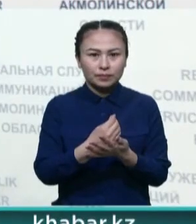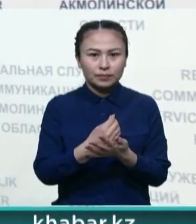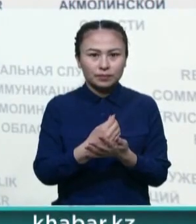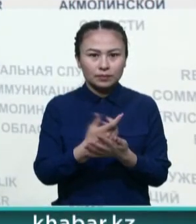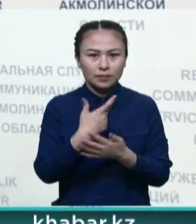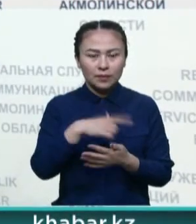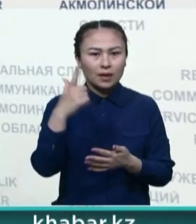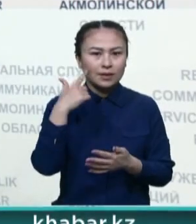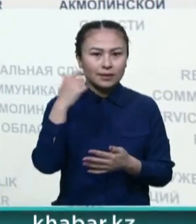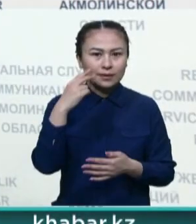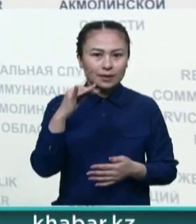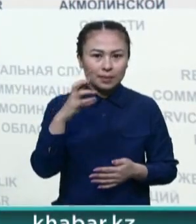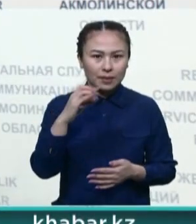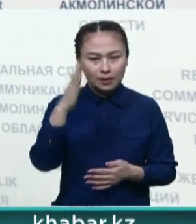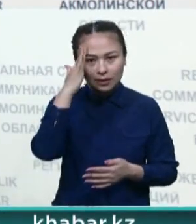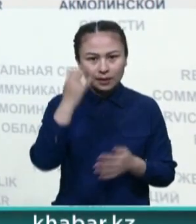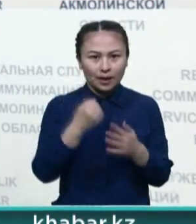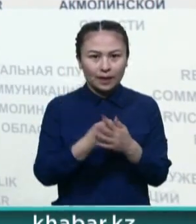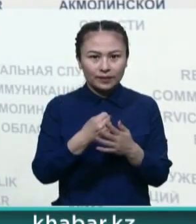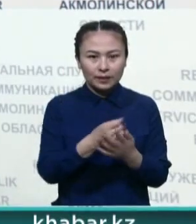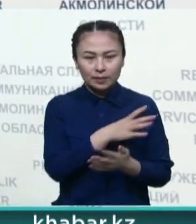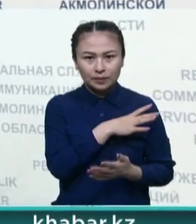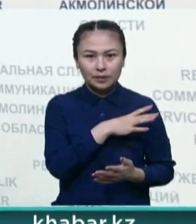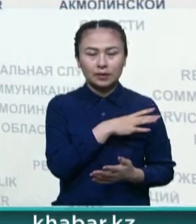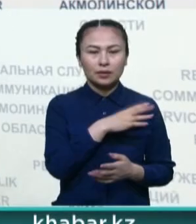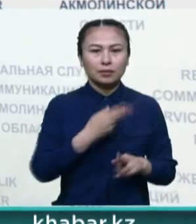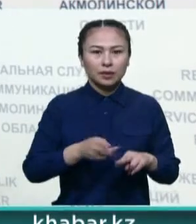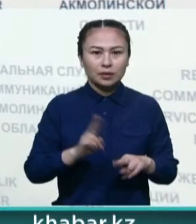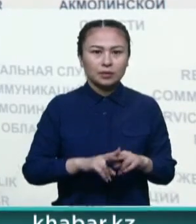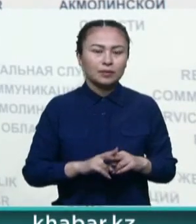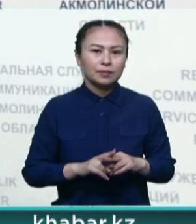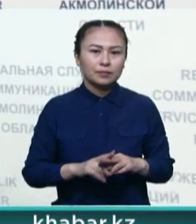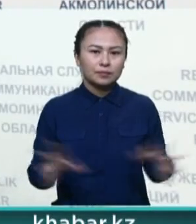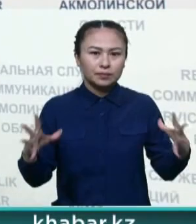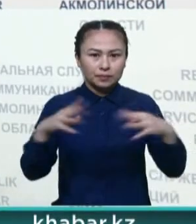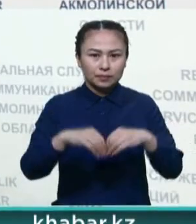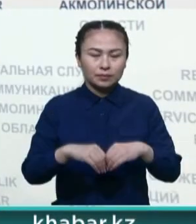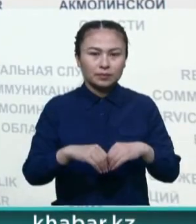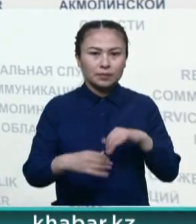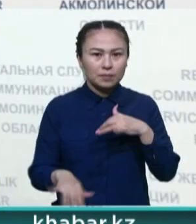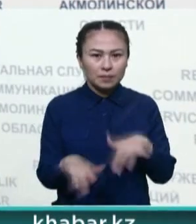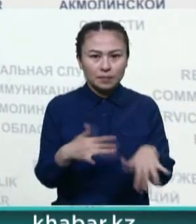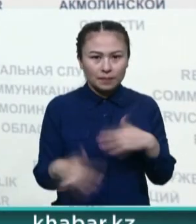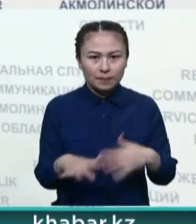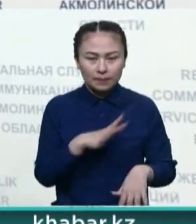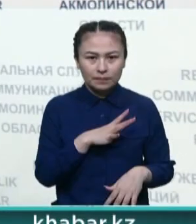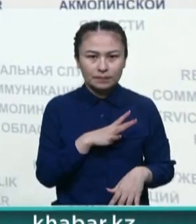қант диабеті болған, қан қысымы жоғары болған, осының барлығы қосылып, әлсіздік пайда